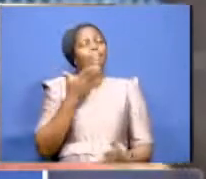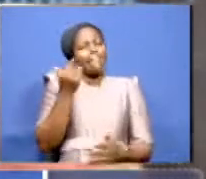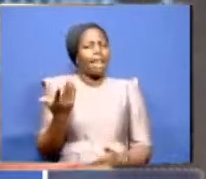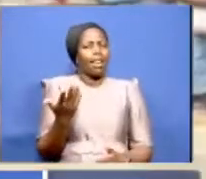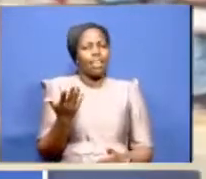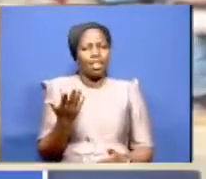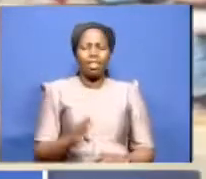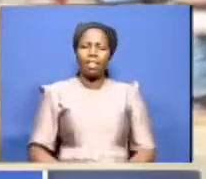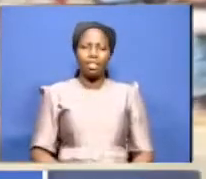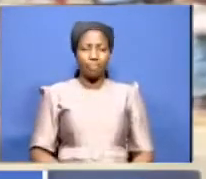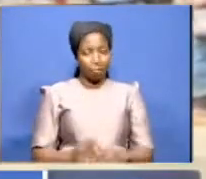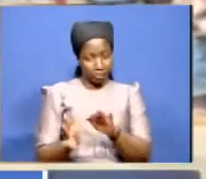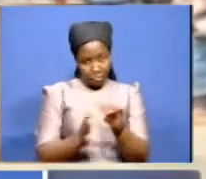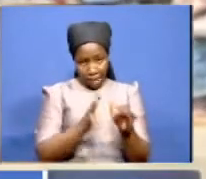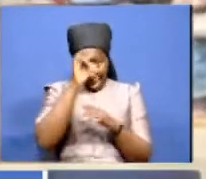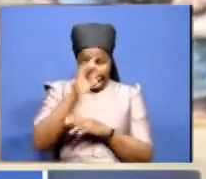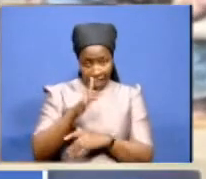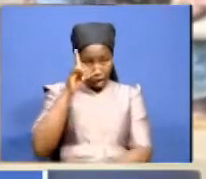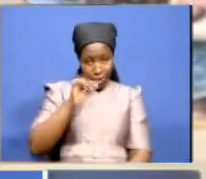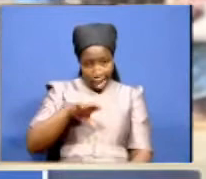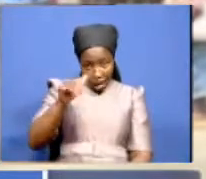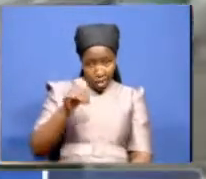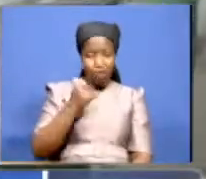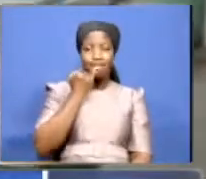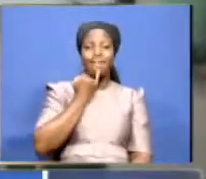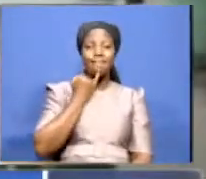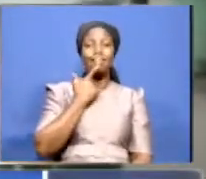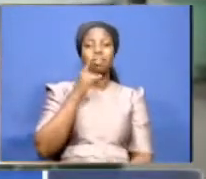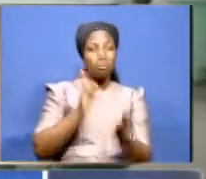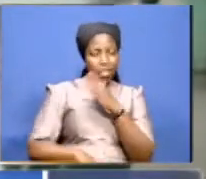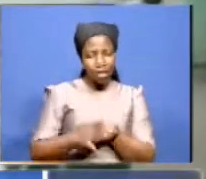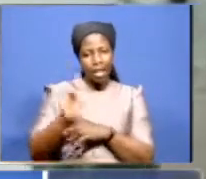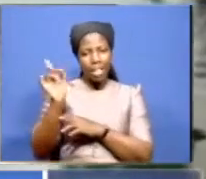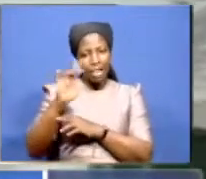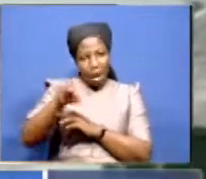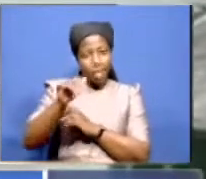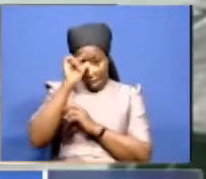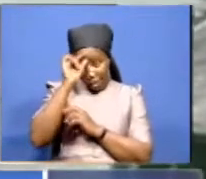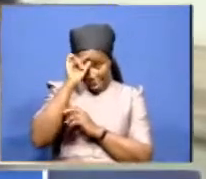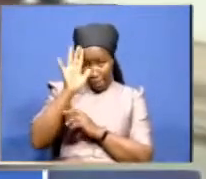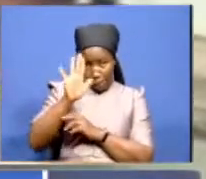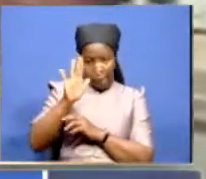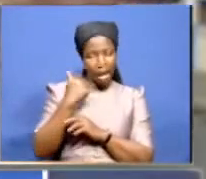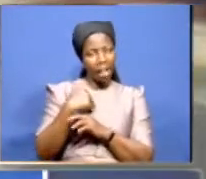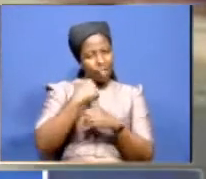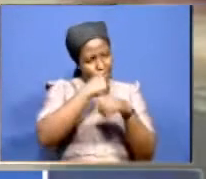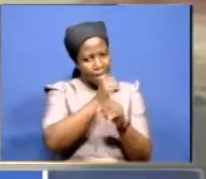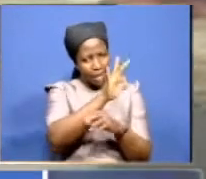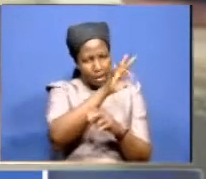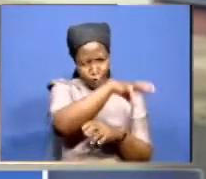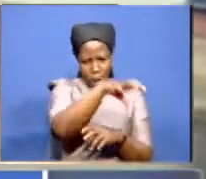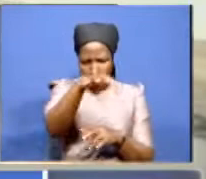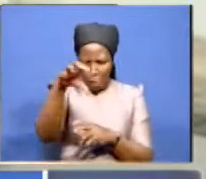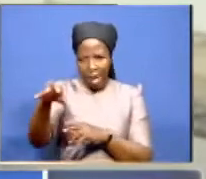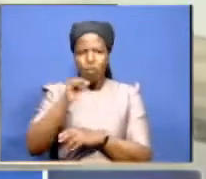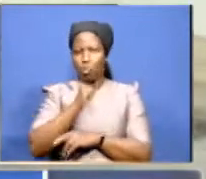hiyo tu. Hata hivyo, gavana wa Mombasa Hassan Joho amesema serikali ya kaunti hiyo imeweka sehemu tatu mtaani Old Town